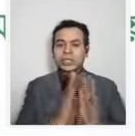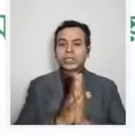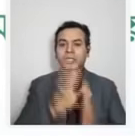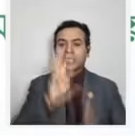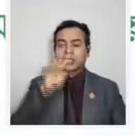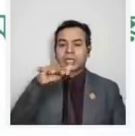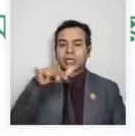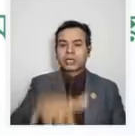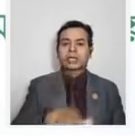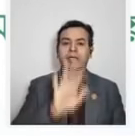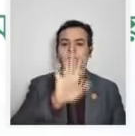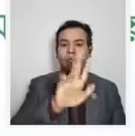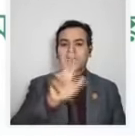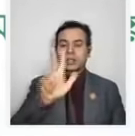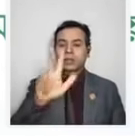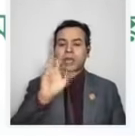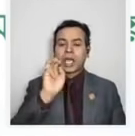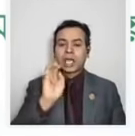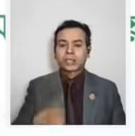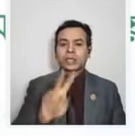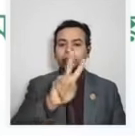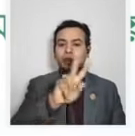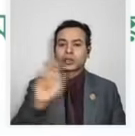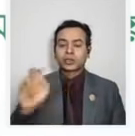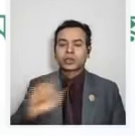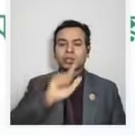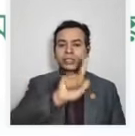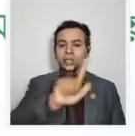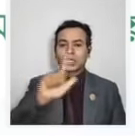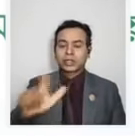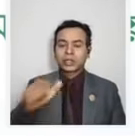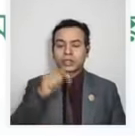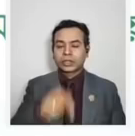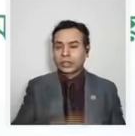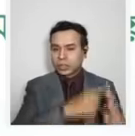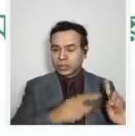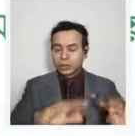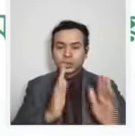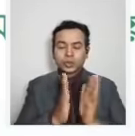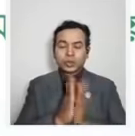হয়েছে 12,694টি, এ পর্যন্ত নমুনা পরীক্ষা